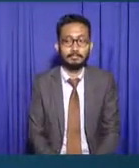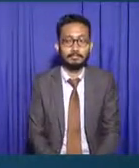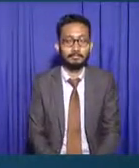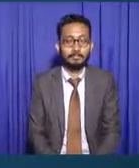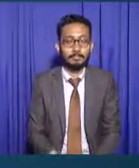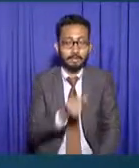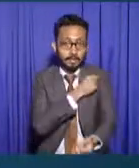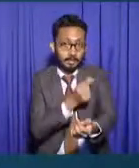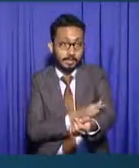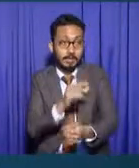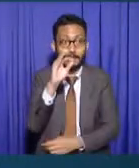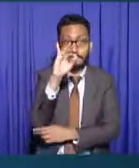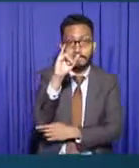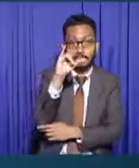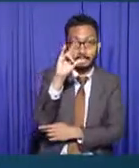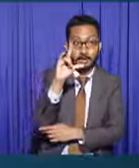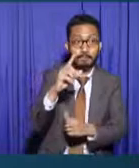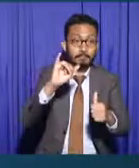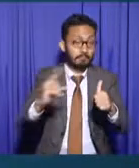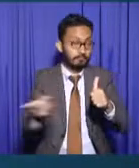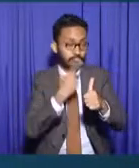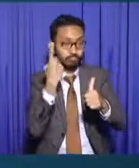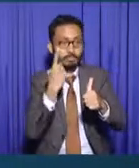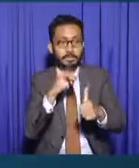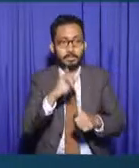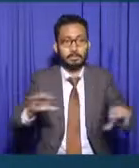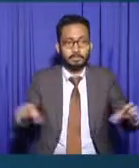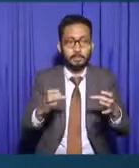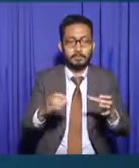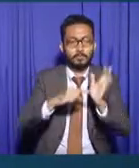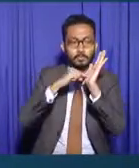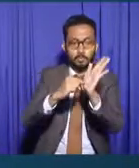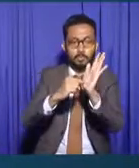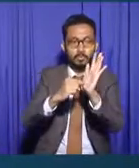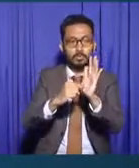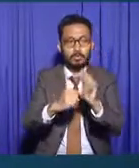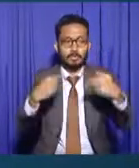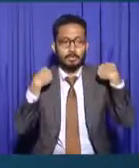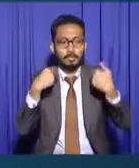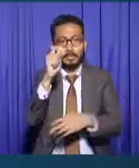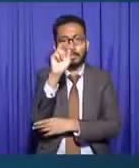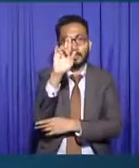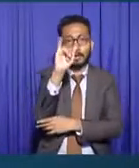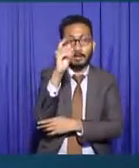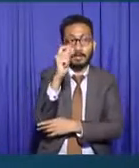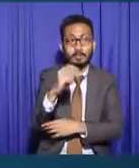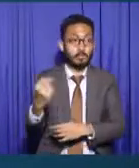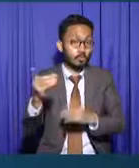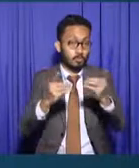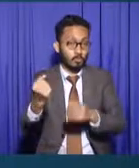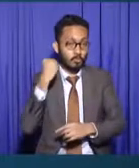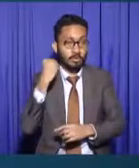generasi filial pertama yang berhasil menunjukkan hanya